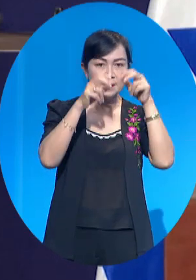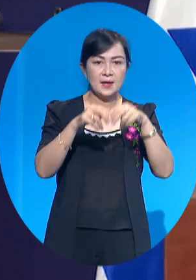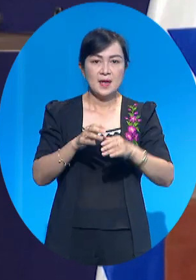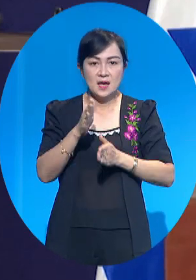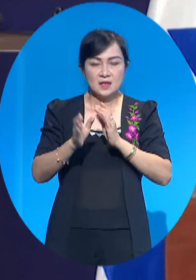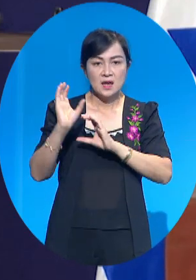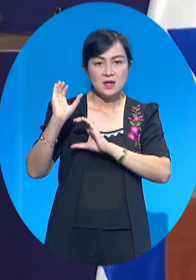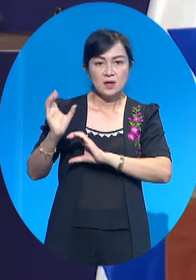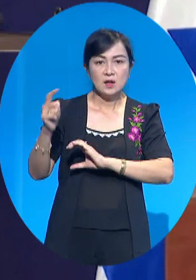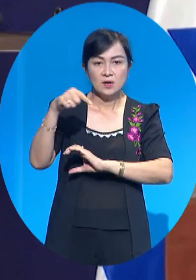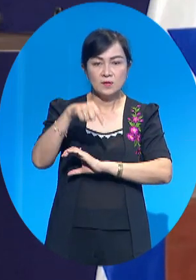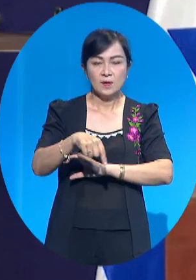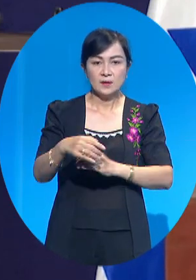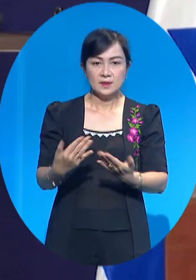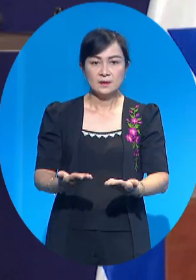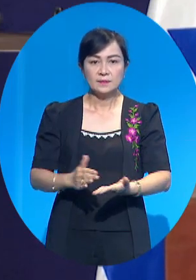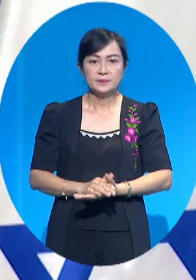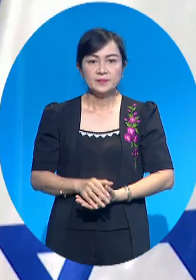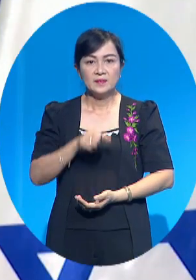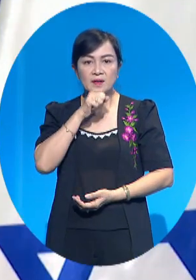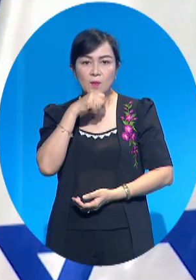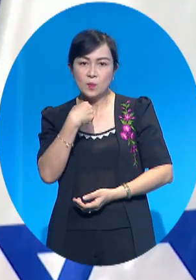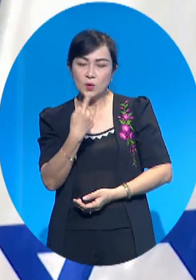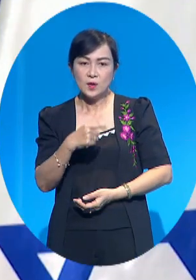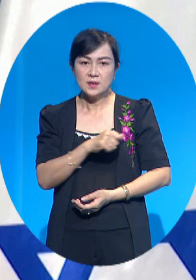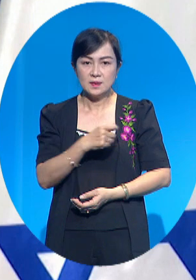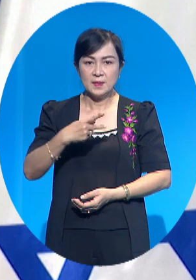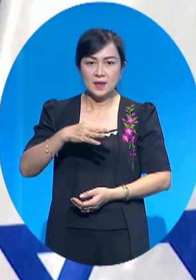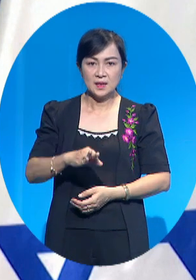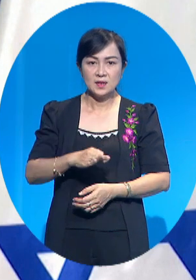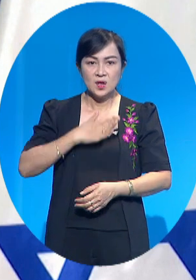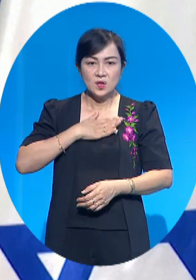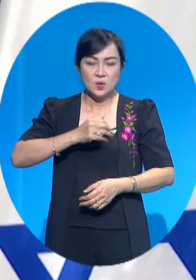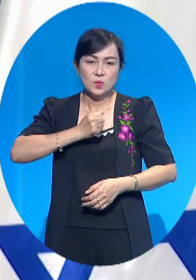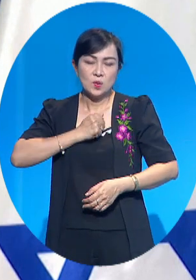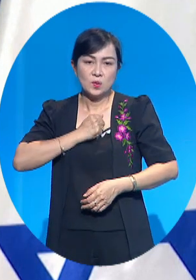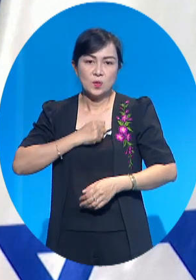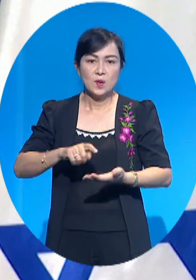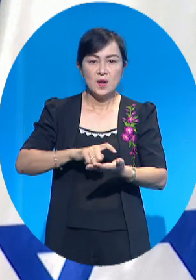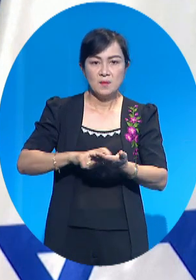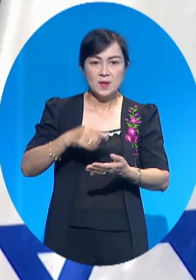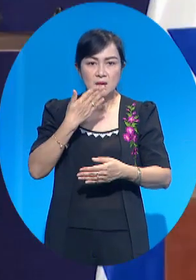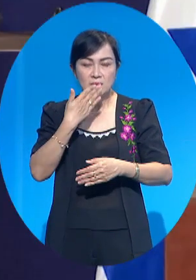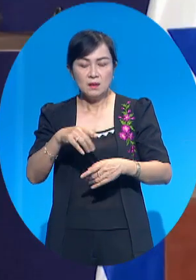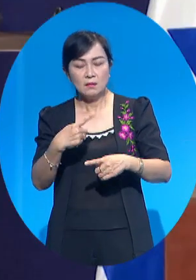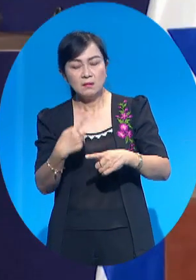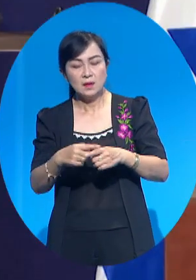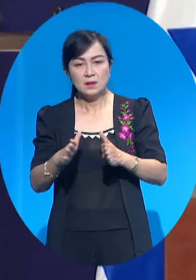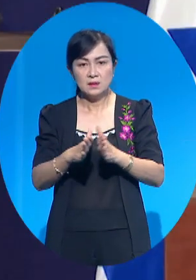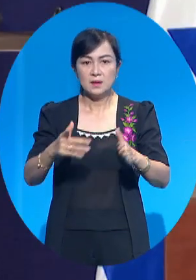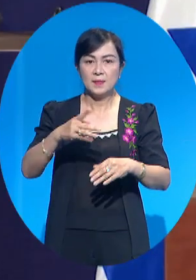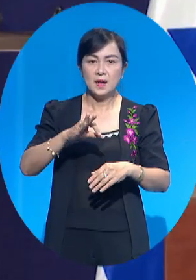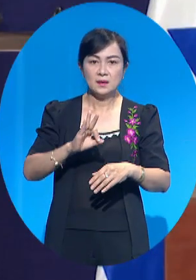xe chở hàng Phú trợ vào lãnh thổ này ông biden nói rằng người dân Palestine cũng đang chịu nhều đau khổ và nước Mỹ cũng tiếc thương Cái Chết Của Những Người